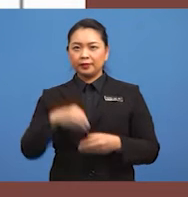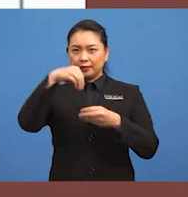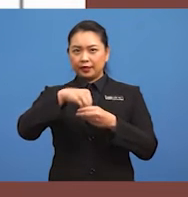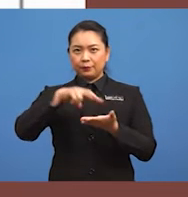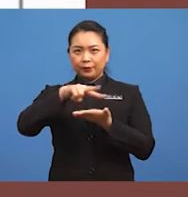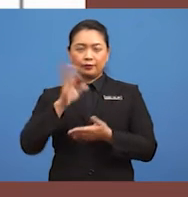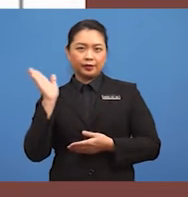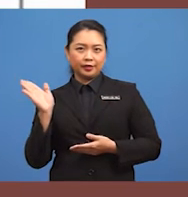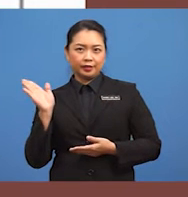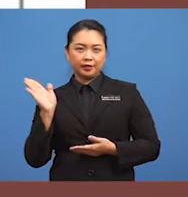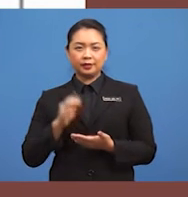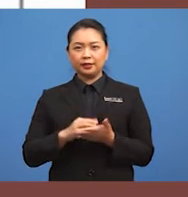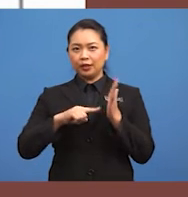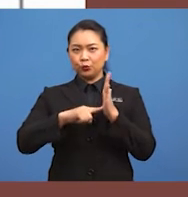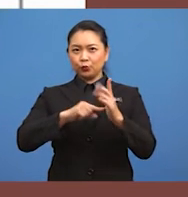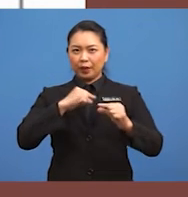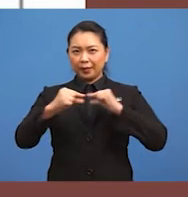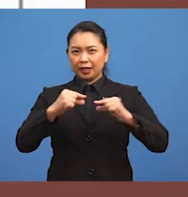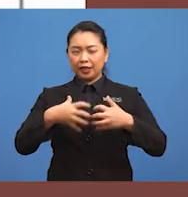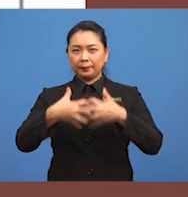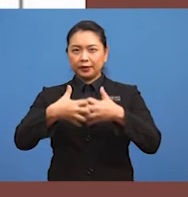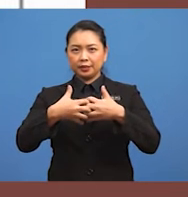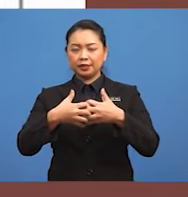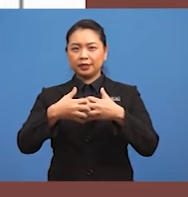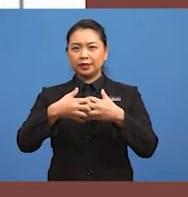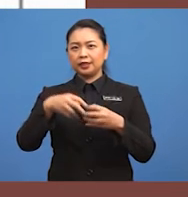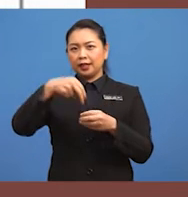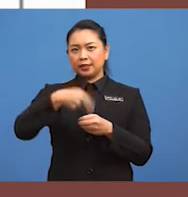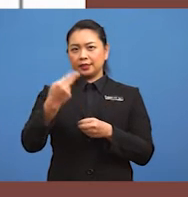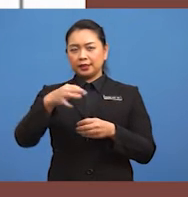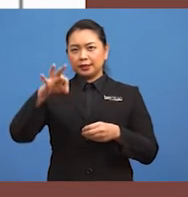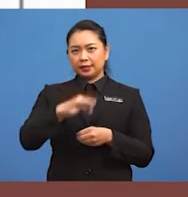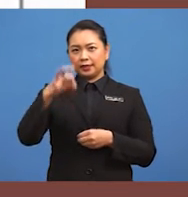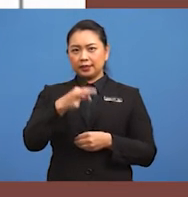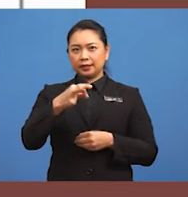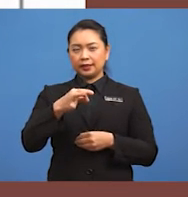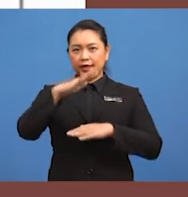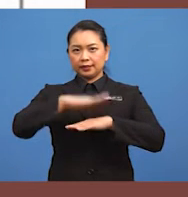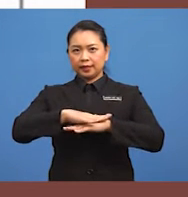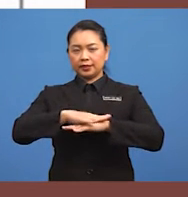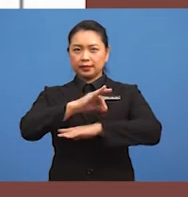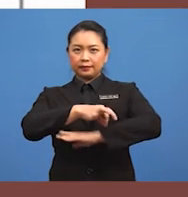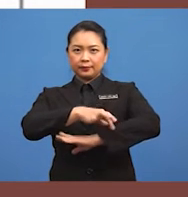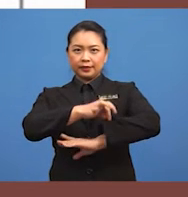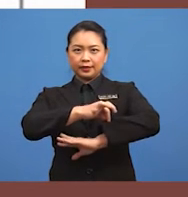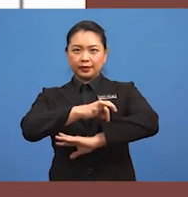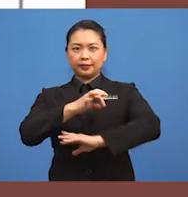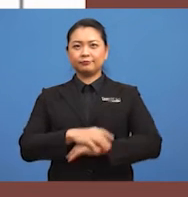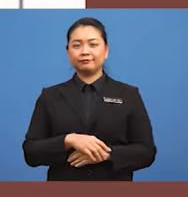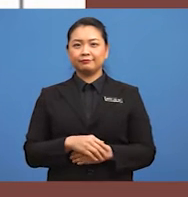Dalam video ini, menunjukkan pergerakan mesin yang menghasilkan jahitan pada atas fabrik.